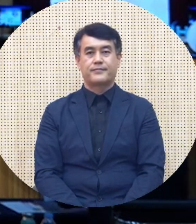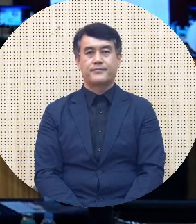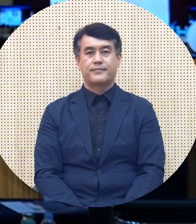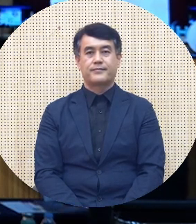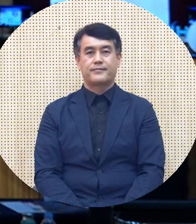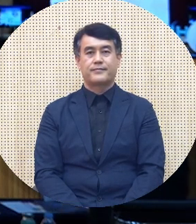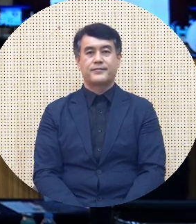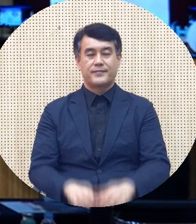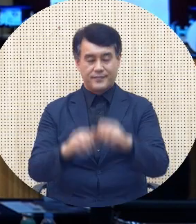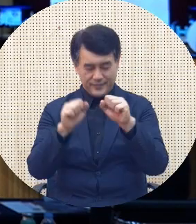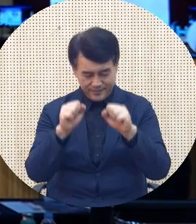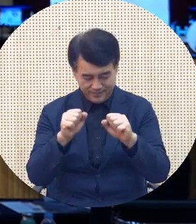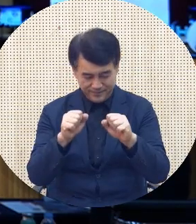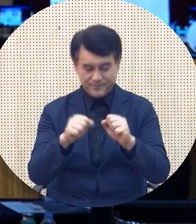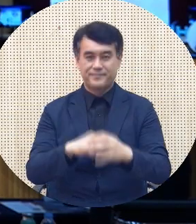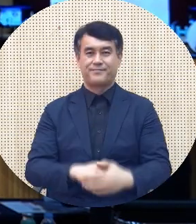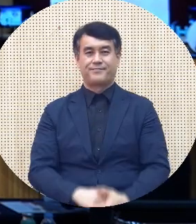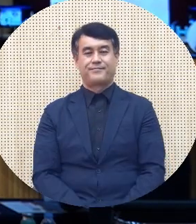네, 안녕하십니까.